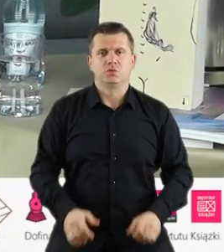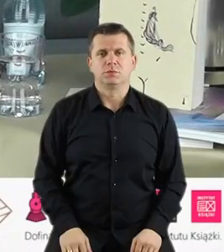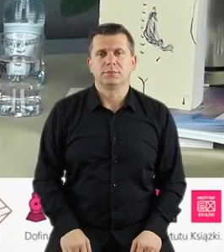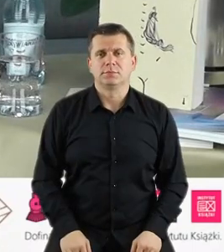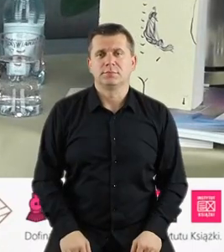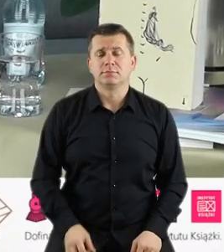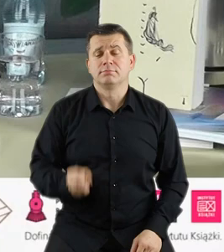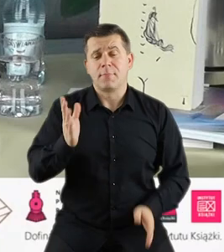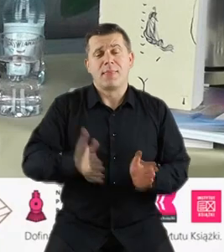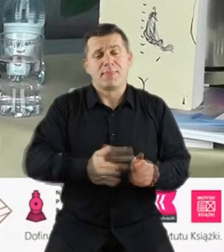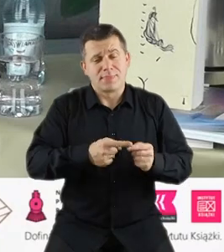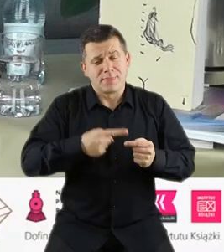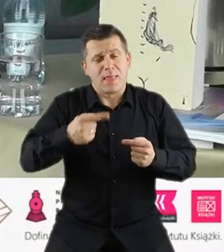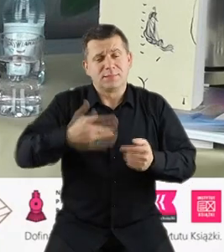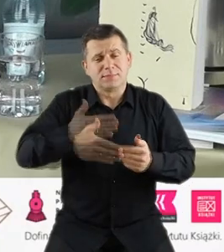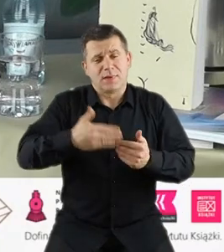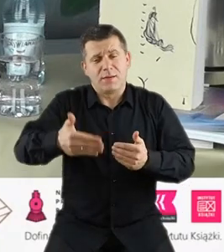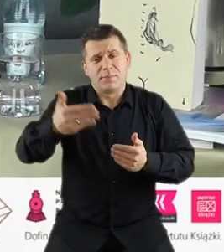No i tak jakoś